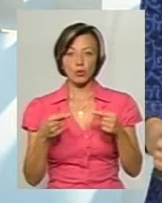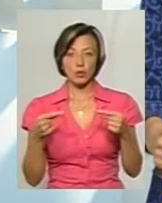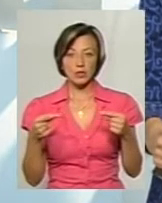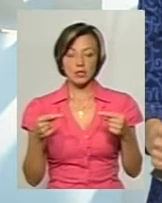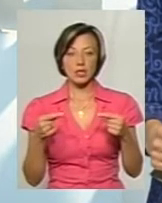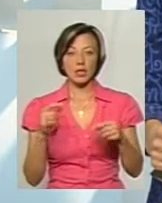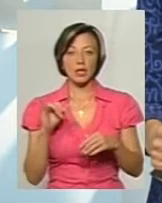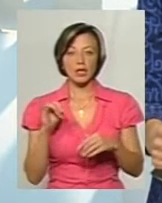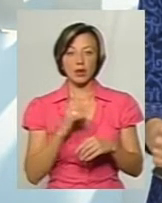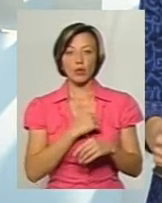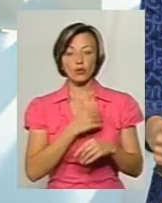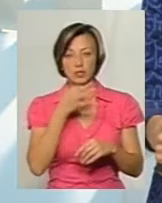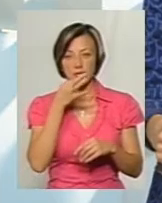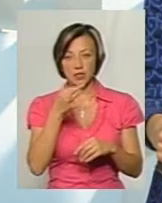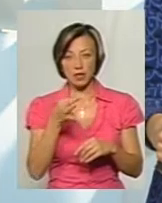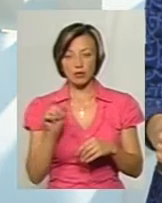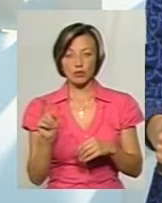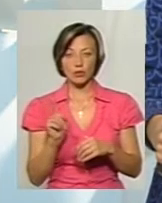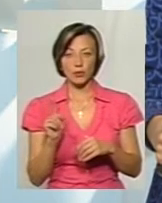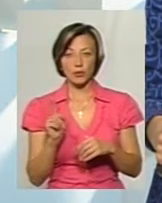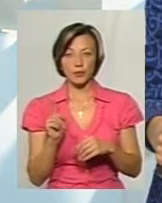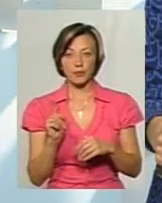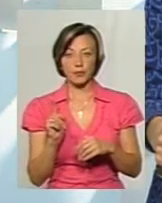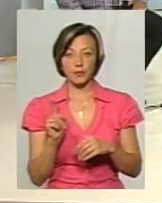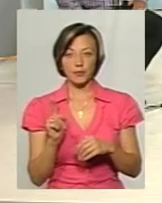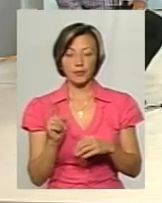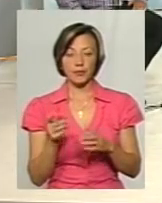І хочу сказати, що